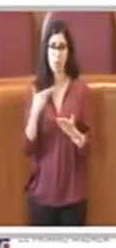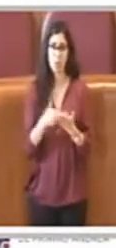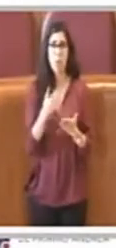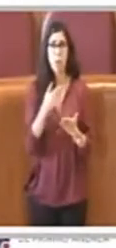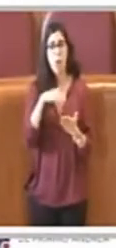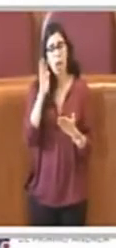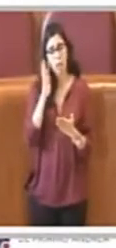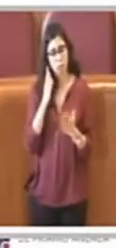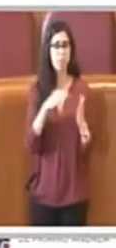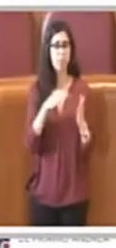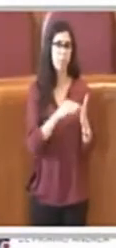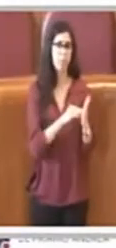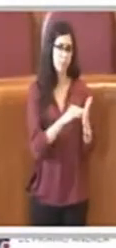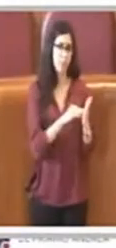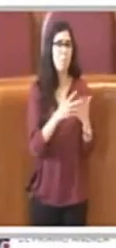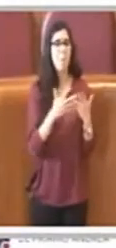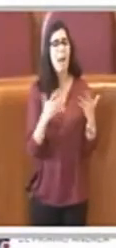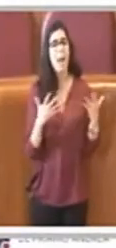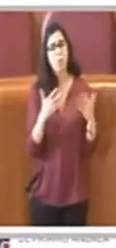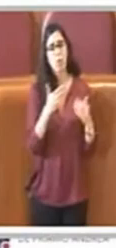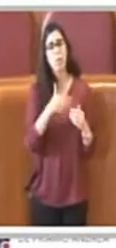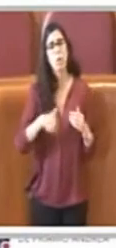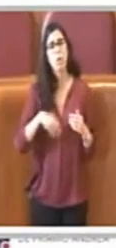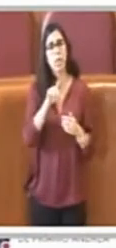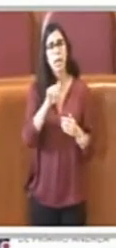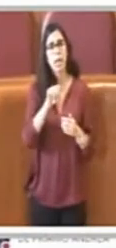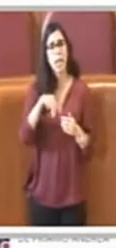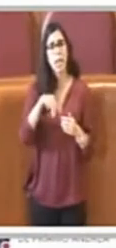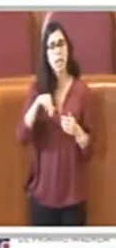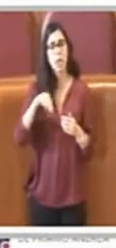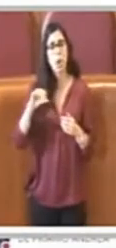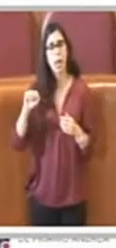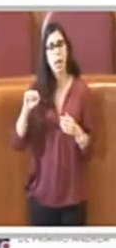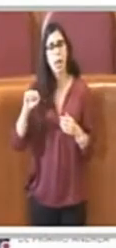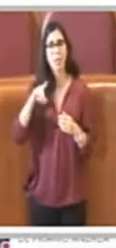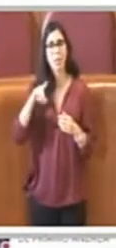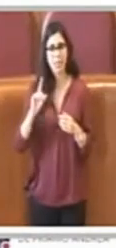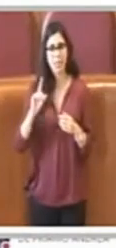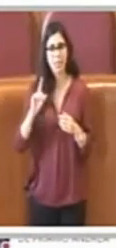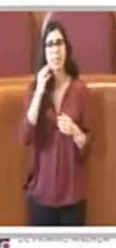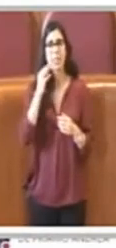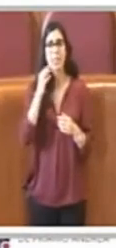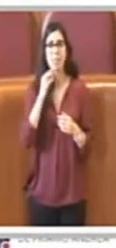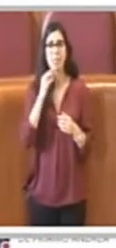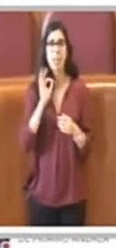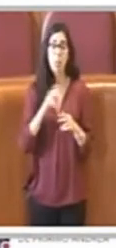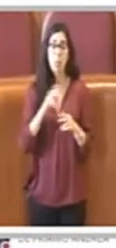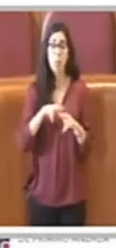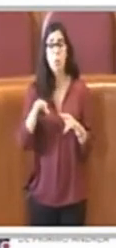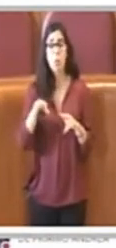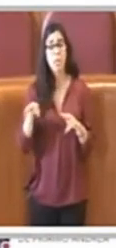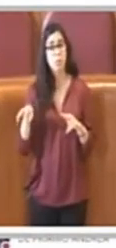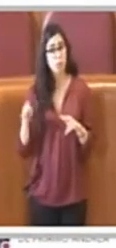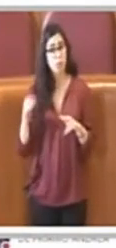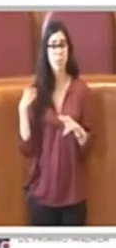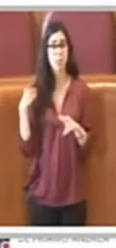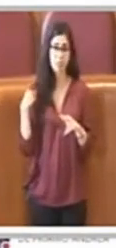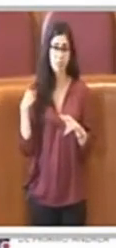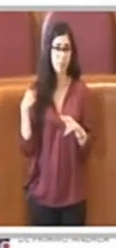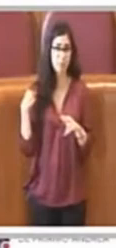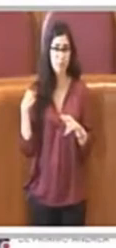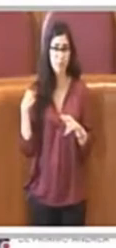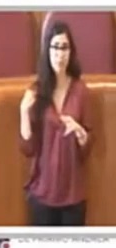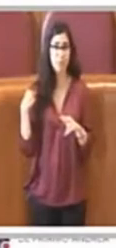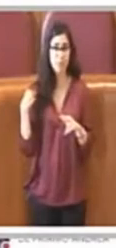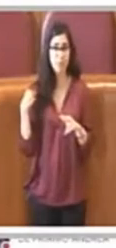dal consigliere Zannola del Partito Democratico. Quindi ci è stato chiesto a livello municipale, questo lo voglio specificare, di non discriminare